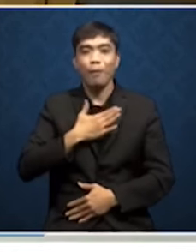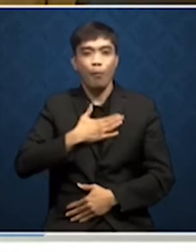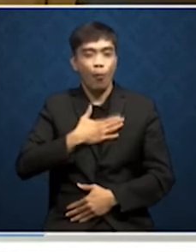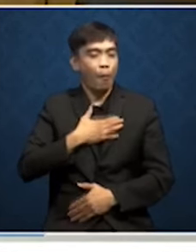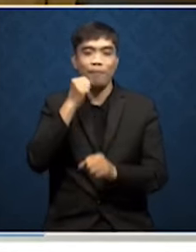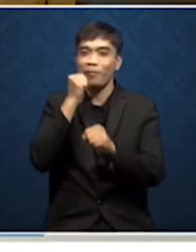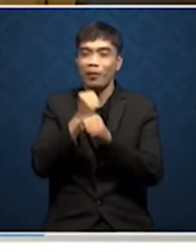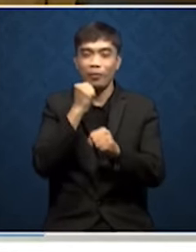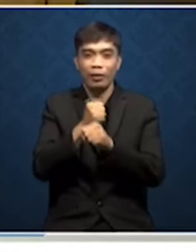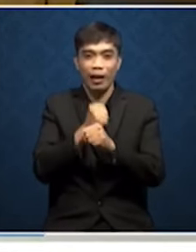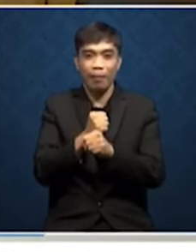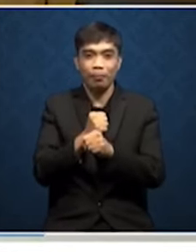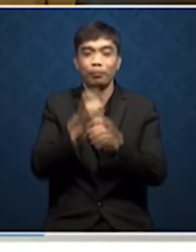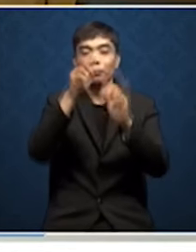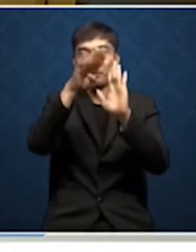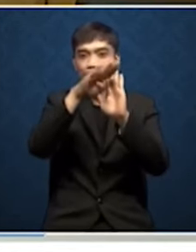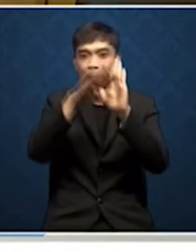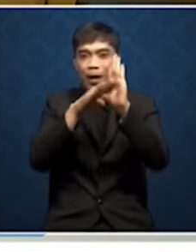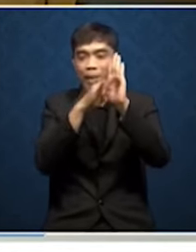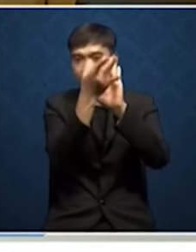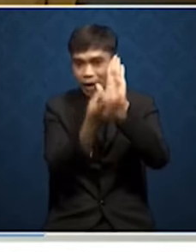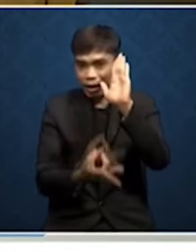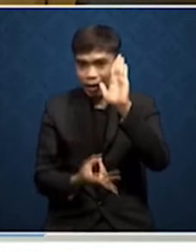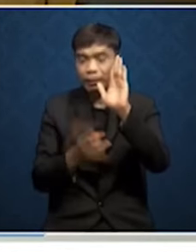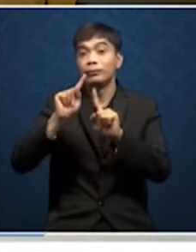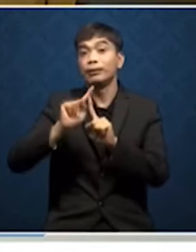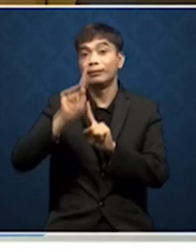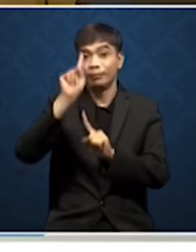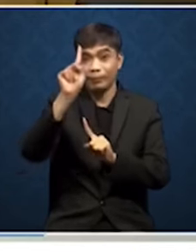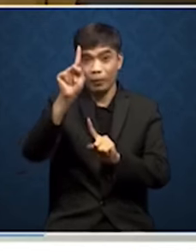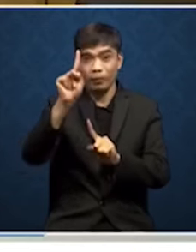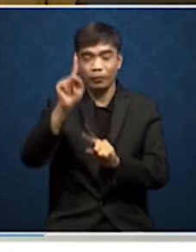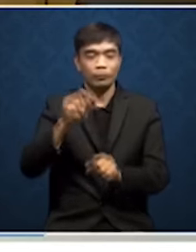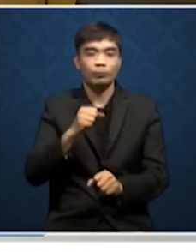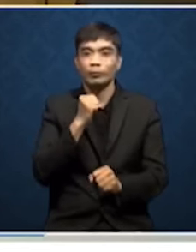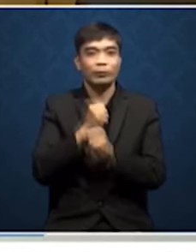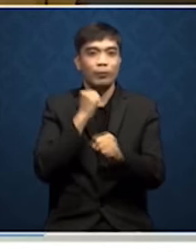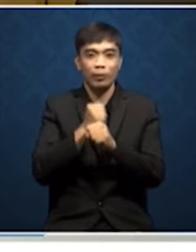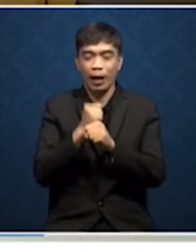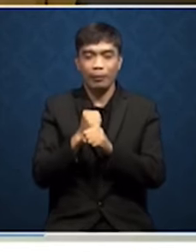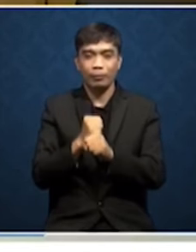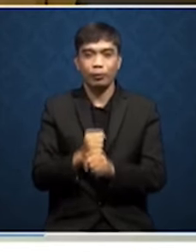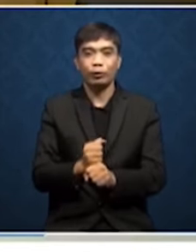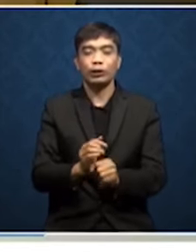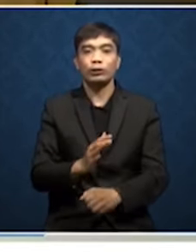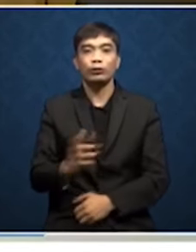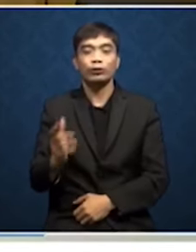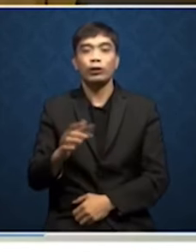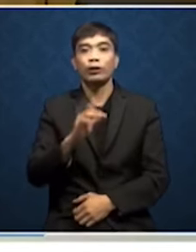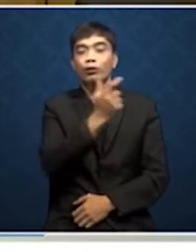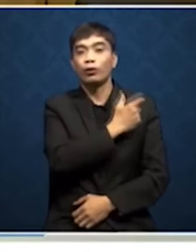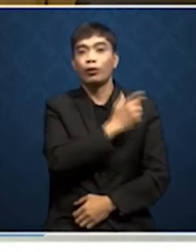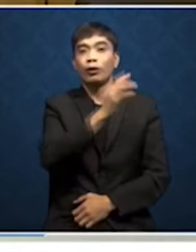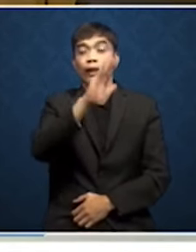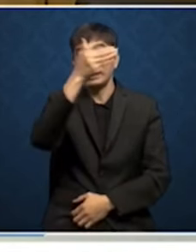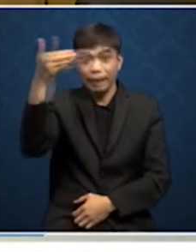ำเนินการดังต่อไปนี้ครับประการแรกกระผมจะยึดมั่นในความจงรักภักดีต่อสถาบันช